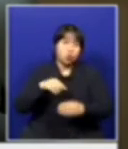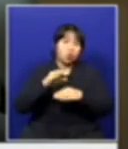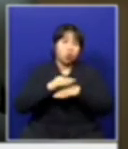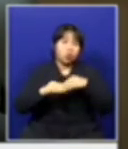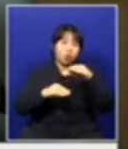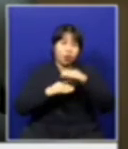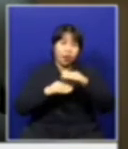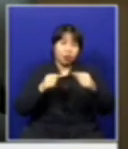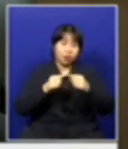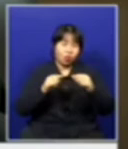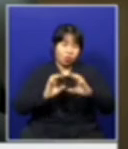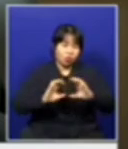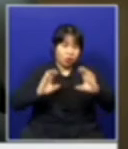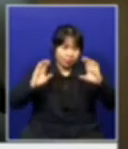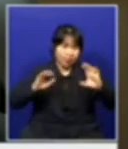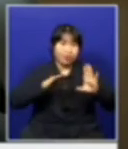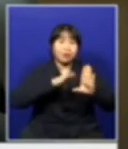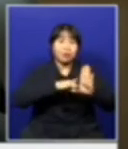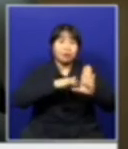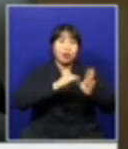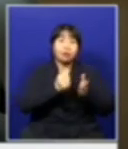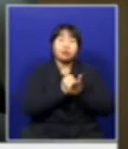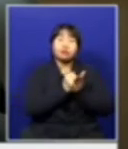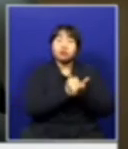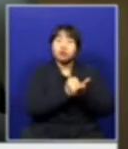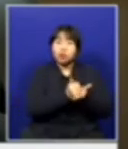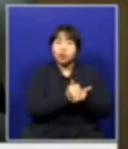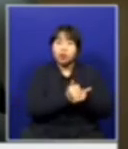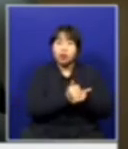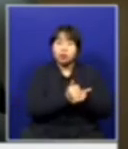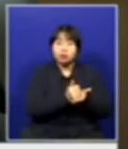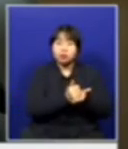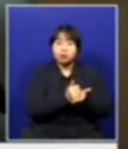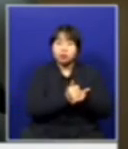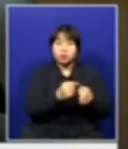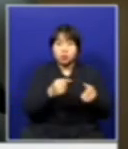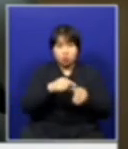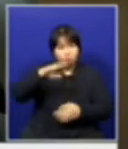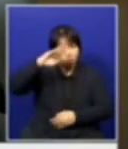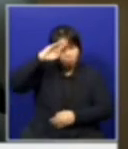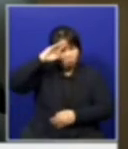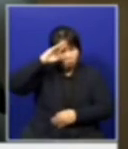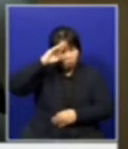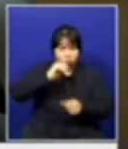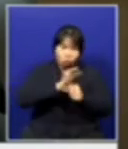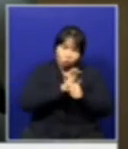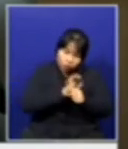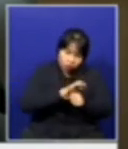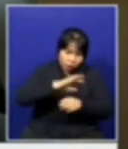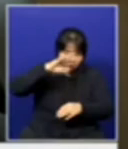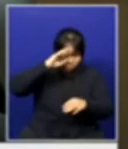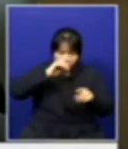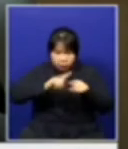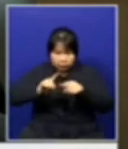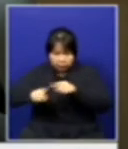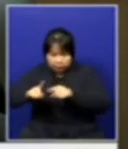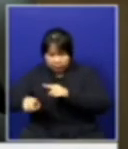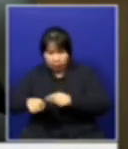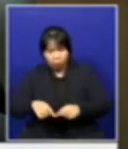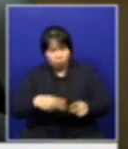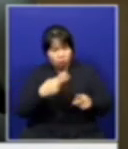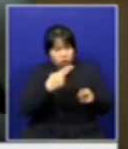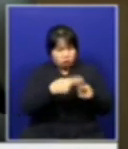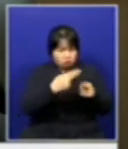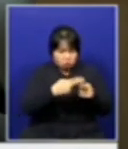ที่รัฐบาลจะช่วยเหลือเยียวยาอันเนื่องมาจากโรคระบาดอะไรต่างๆเนี่ยนะฮะถูกทิ้งไว้ข้างหลังเป็นจำนวนหลายล้านคน